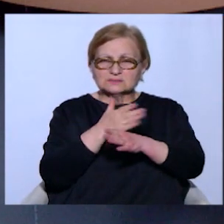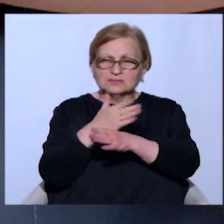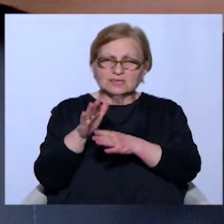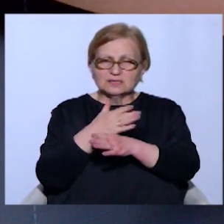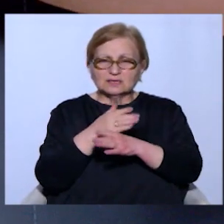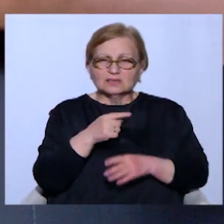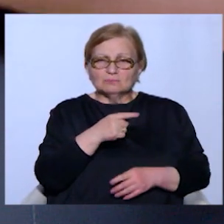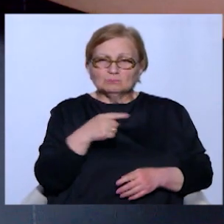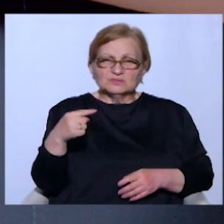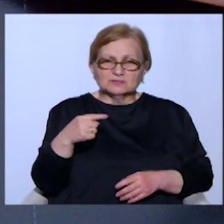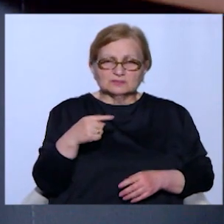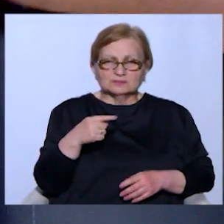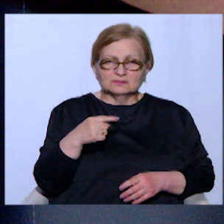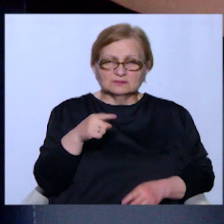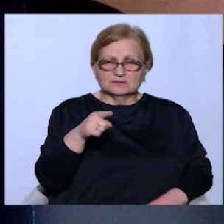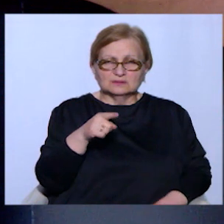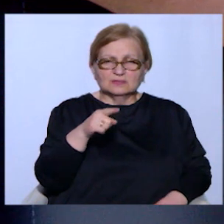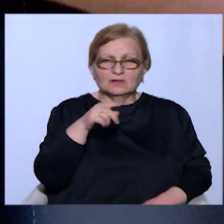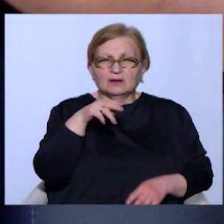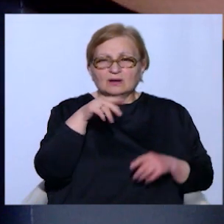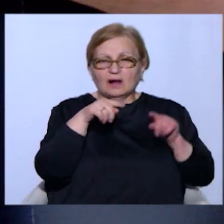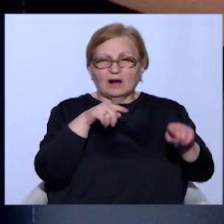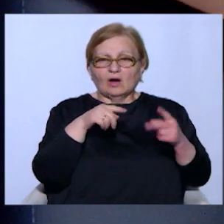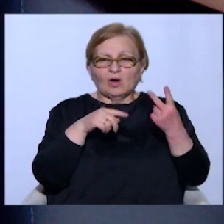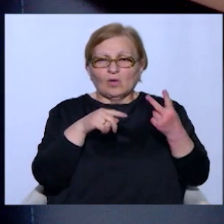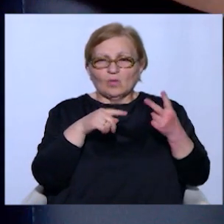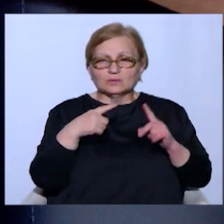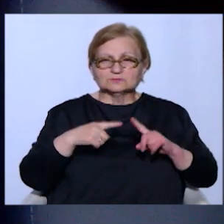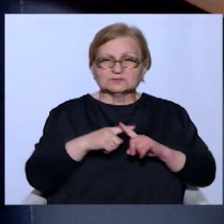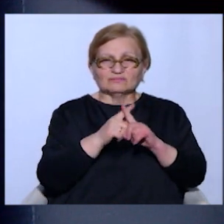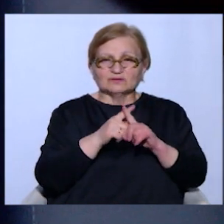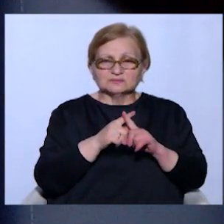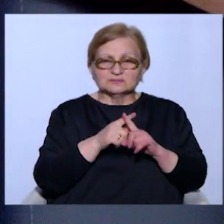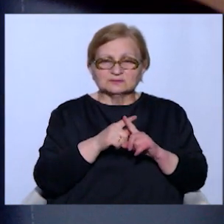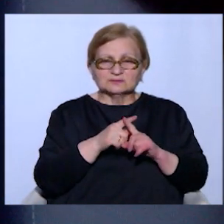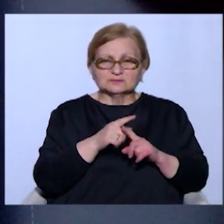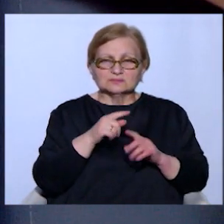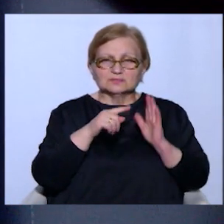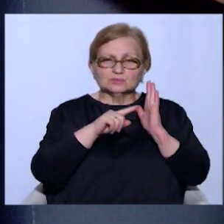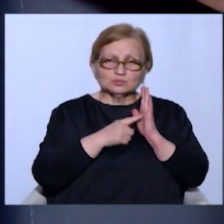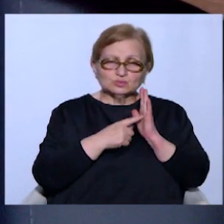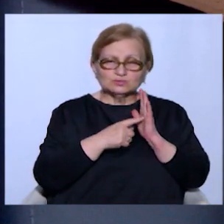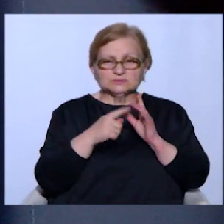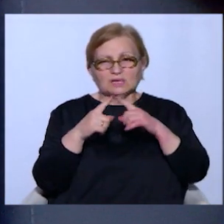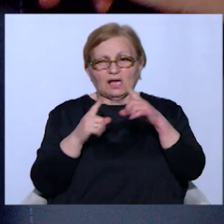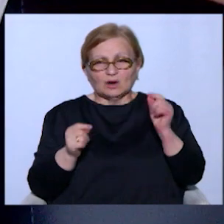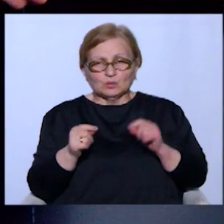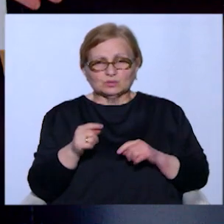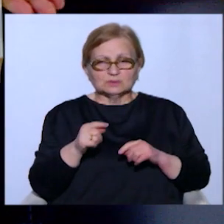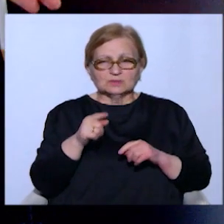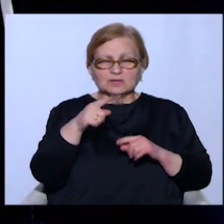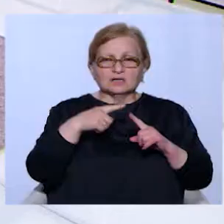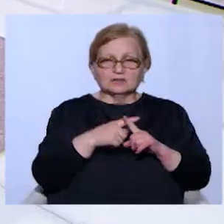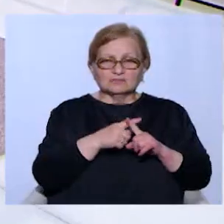ალბათობა მინუს ამ ორი ქვესიმრავლის კვეთის ალბათობა, ტუზის და აგურის.